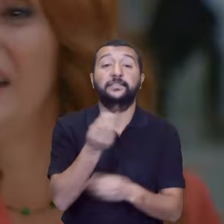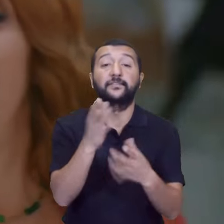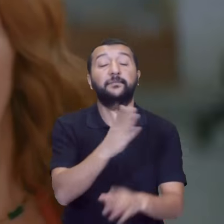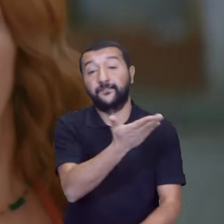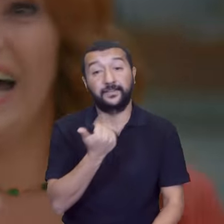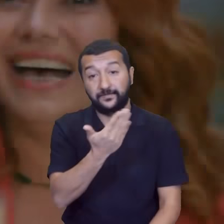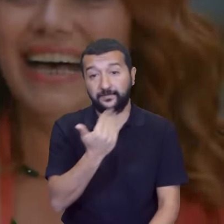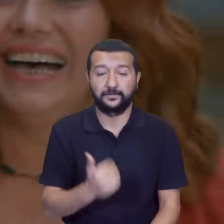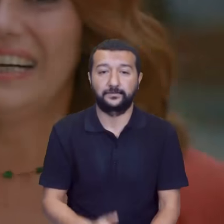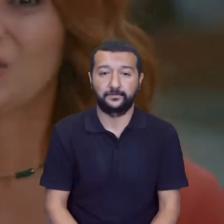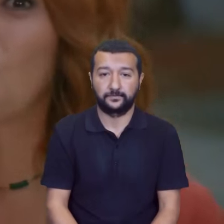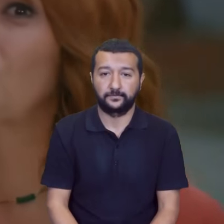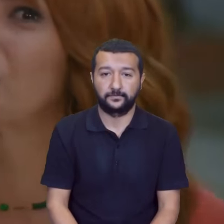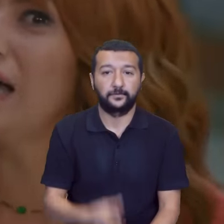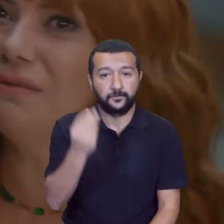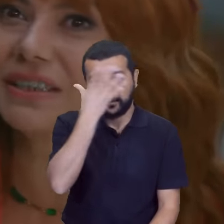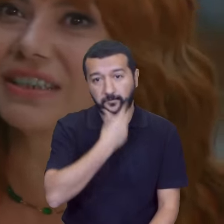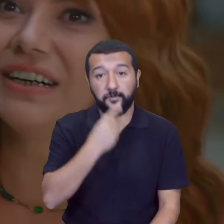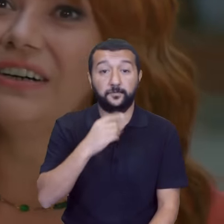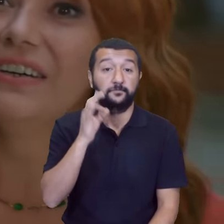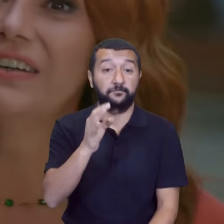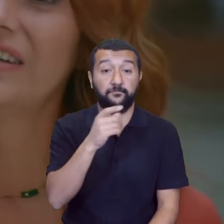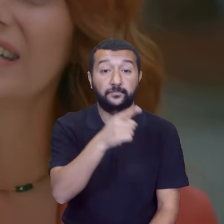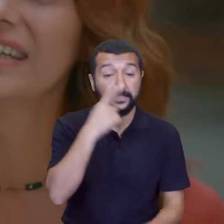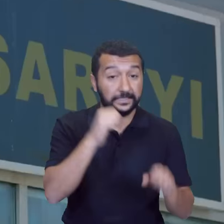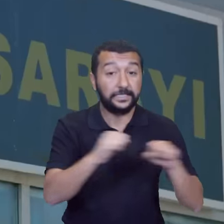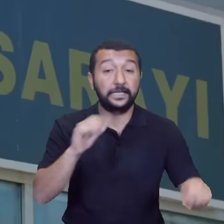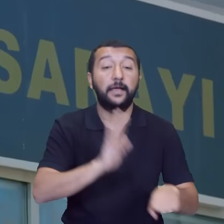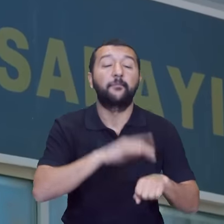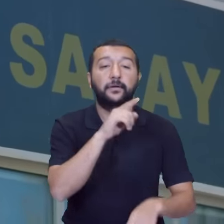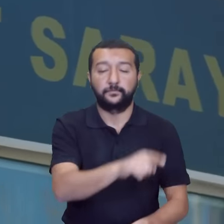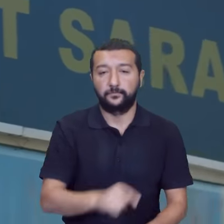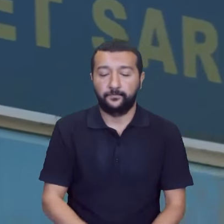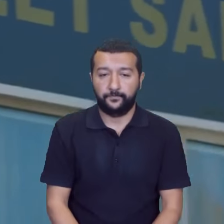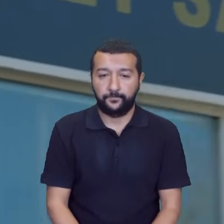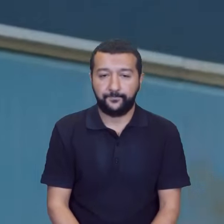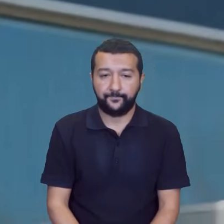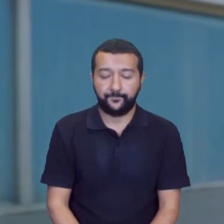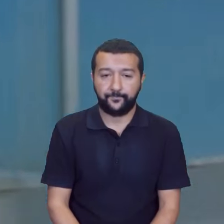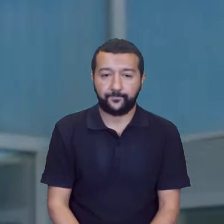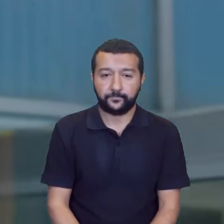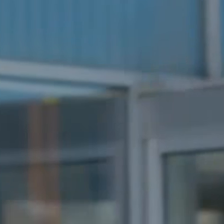Ver, ver. Bardağını uzattı. Çok güzel. Ziyanet ne? Adalet Sarayı.